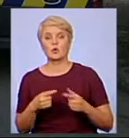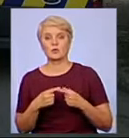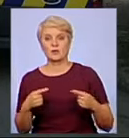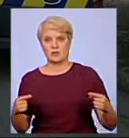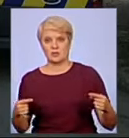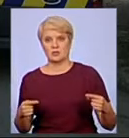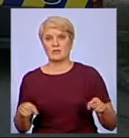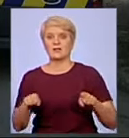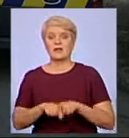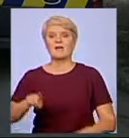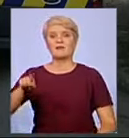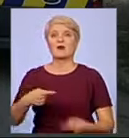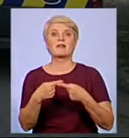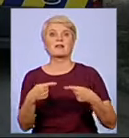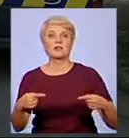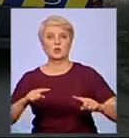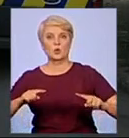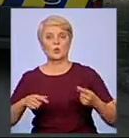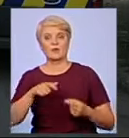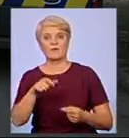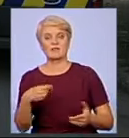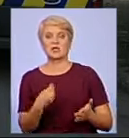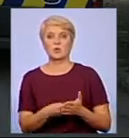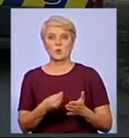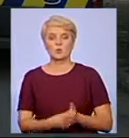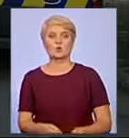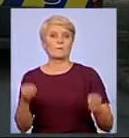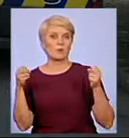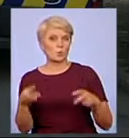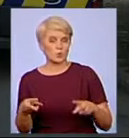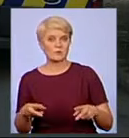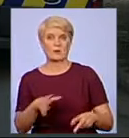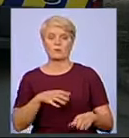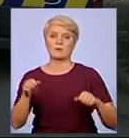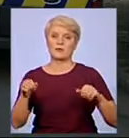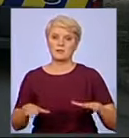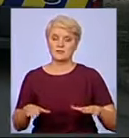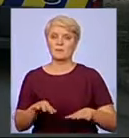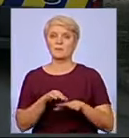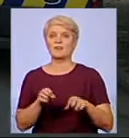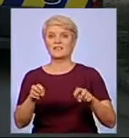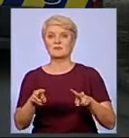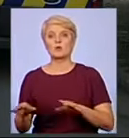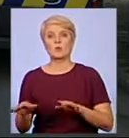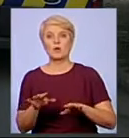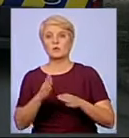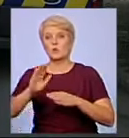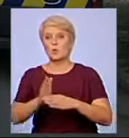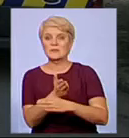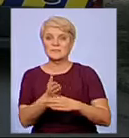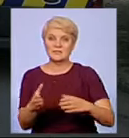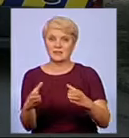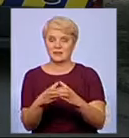вони вимагали від інших ув'язнених гроші та погрожували їм. Тоді було прийнято рішення провести спецоперацію та розділити